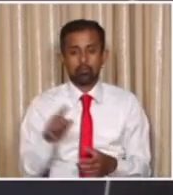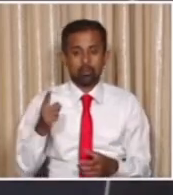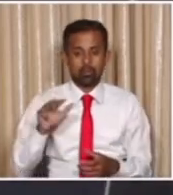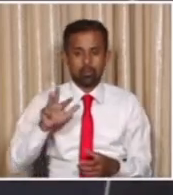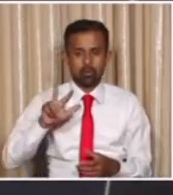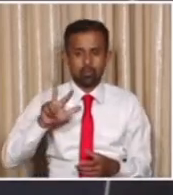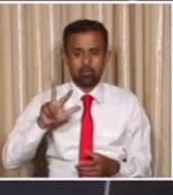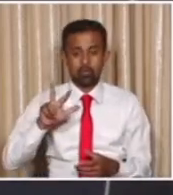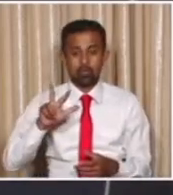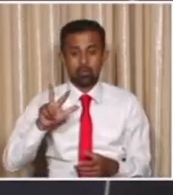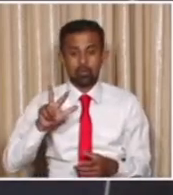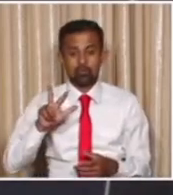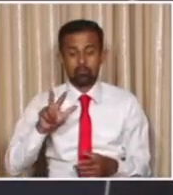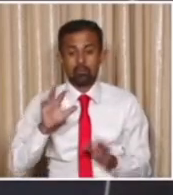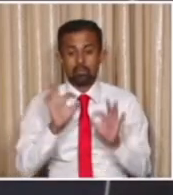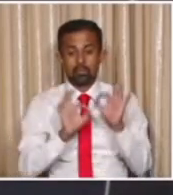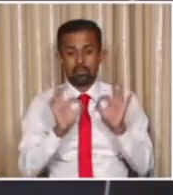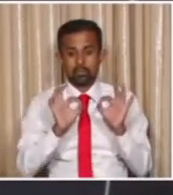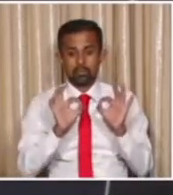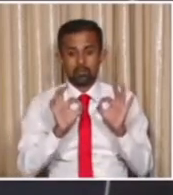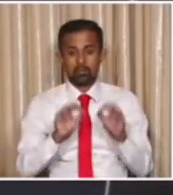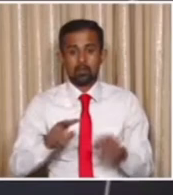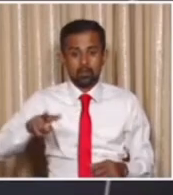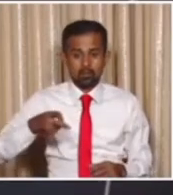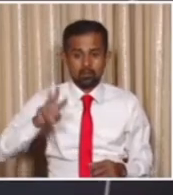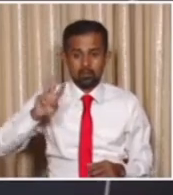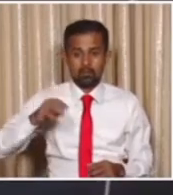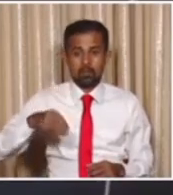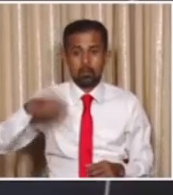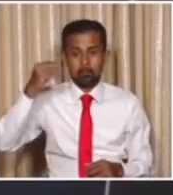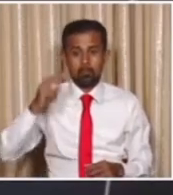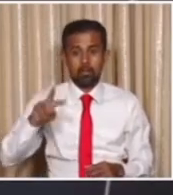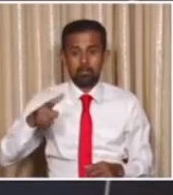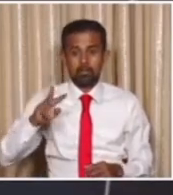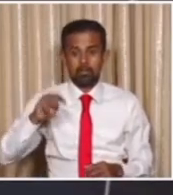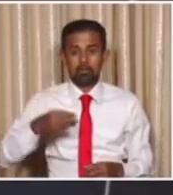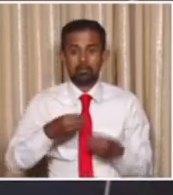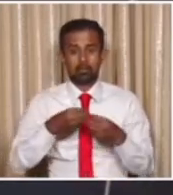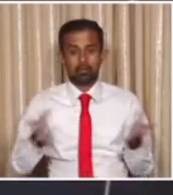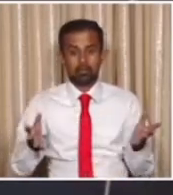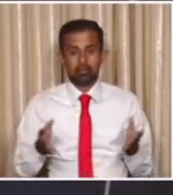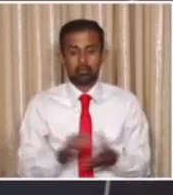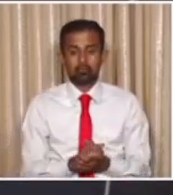198ට 200 විච්ච විනිමය අනුපාතය 230ට ගිහිල්ලා 230න් අතෑරලා කෙලින්ම